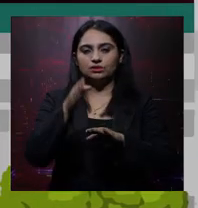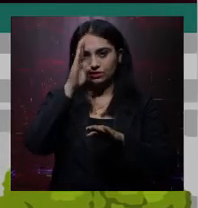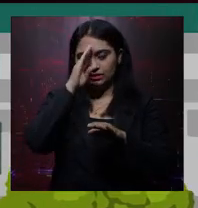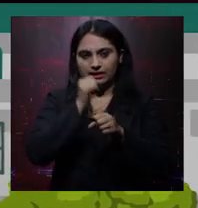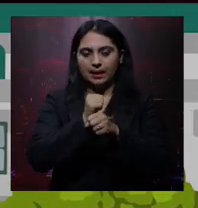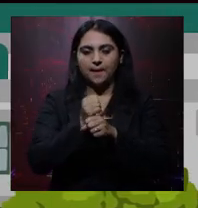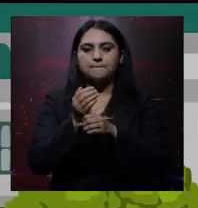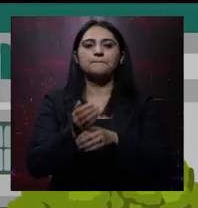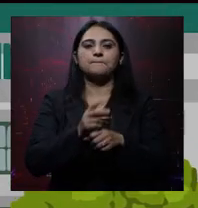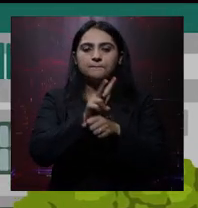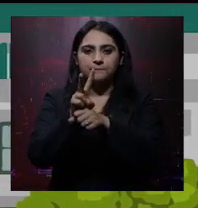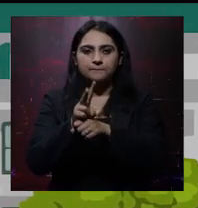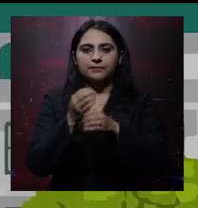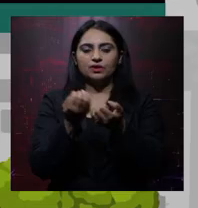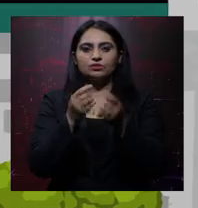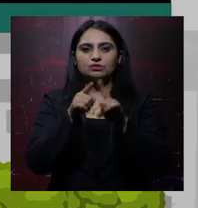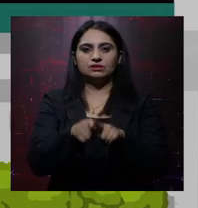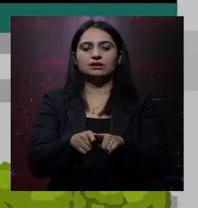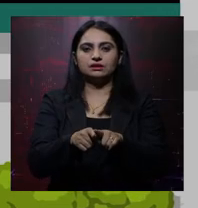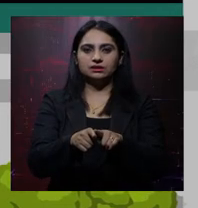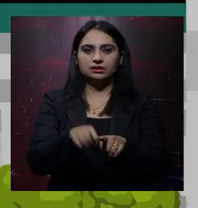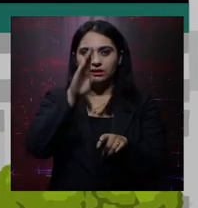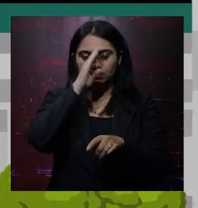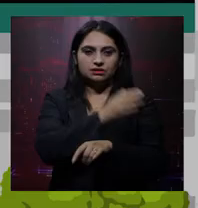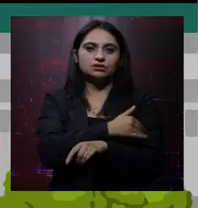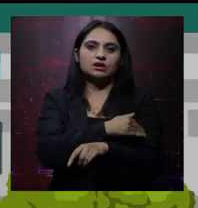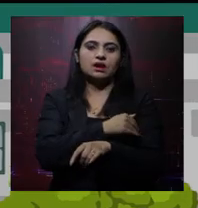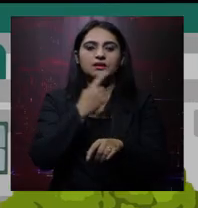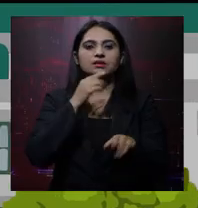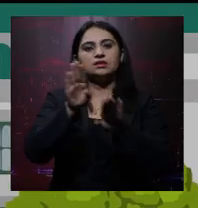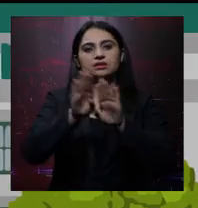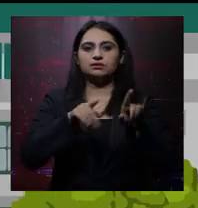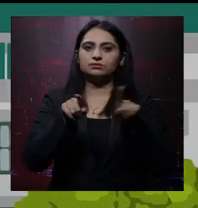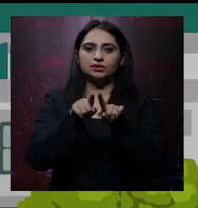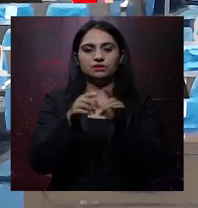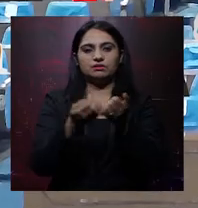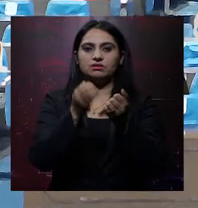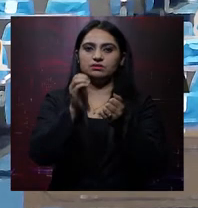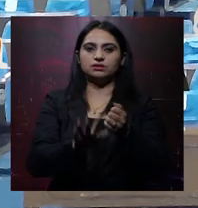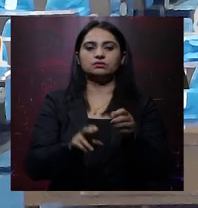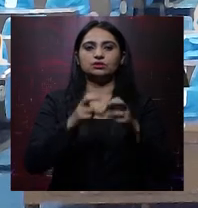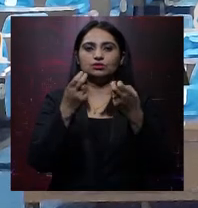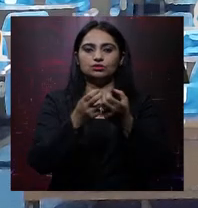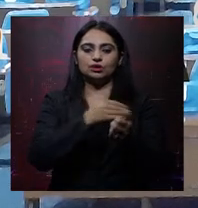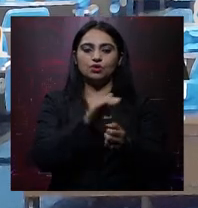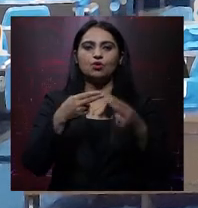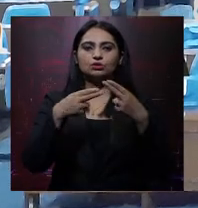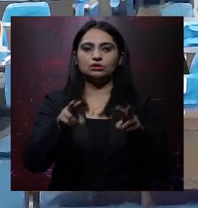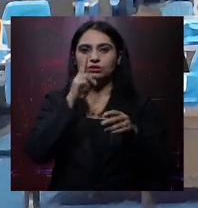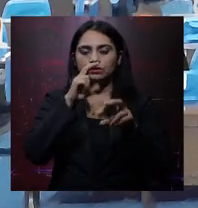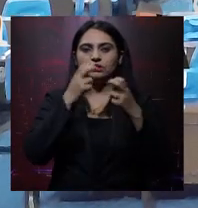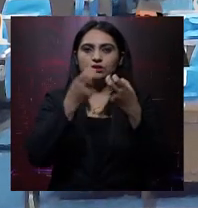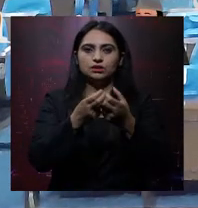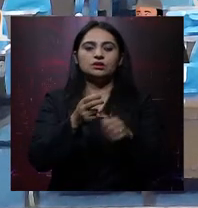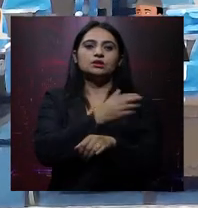सरकारका काम कारवाहीको निगरानी गर्नुका साथै सरकारलाई राय, सुझाव र निर्देशन समेत दिन सक्छन्। संसदीय लोकतन्त्रमा